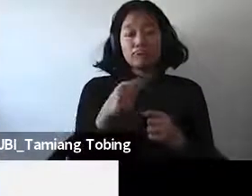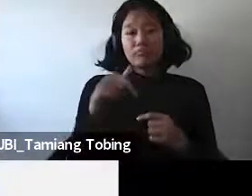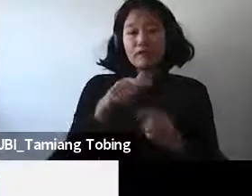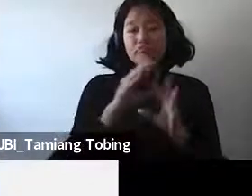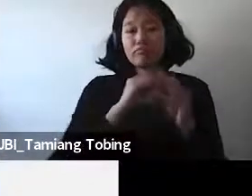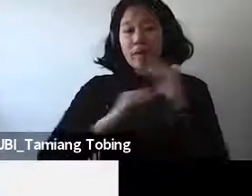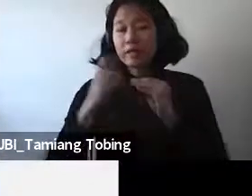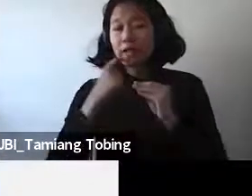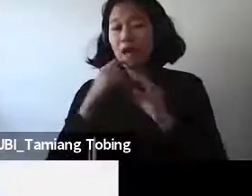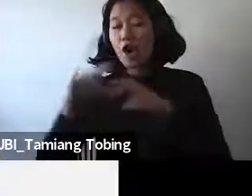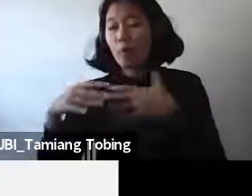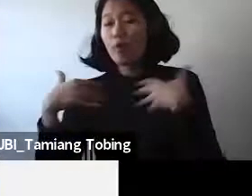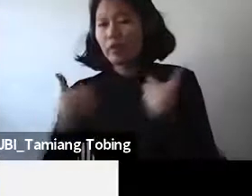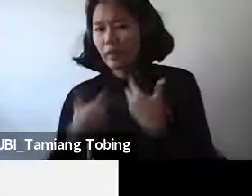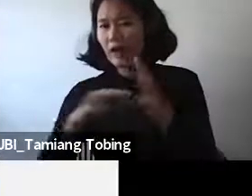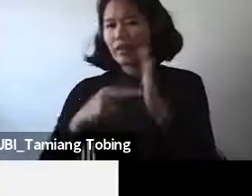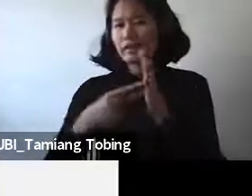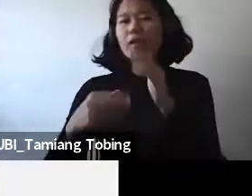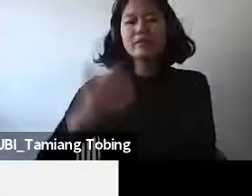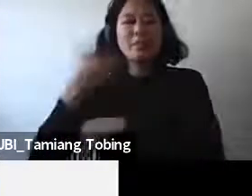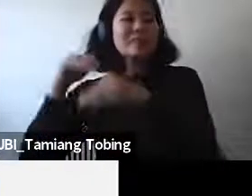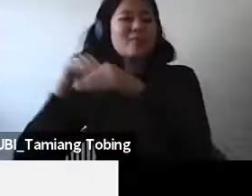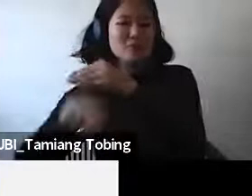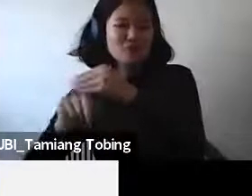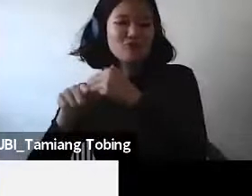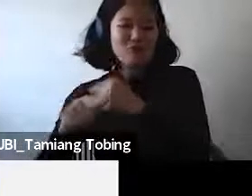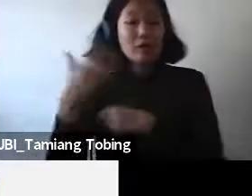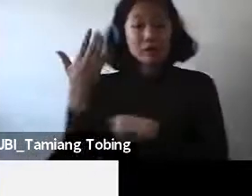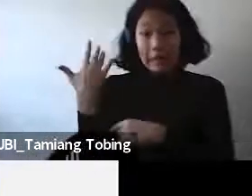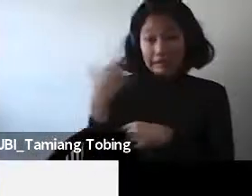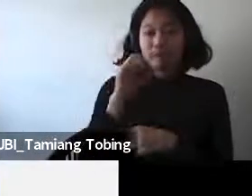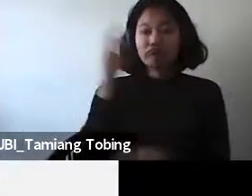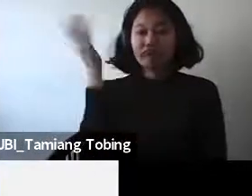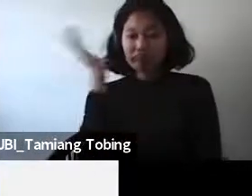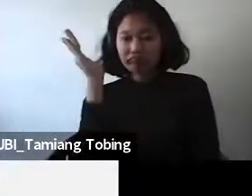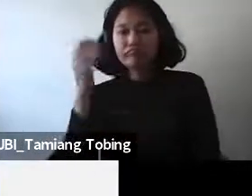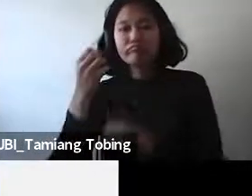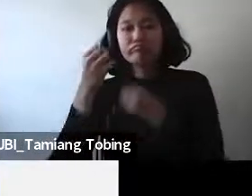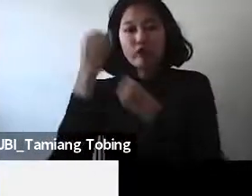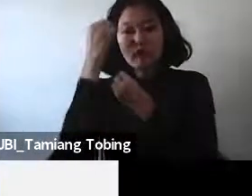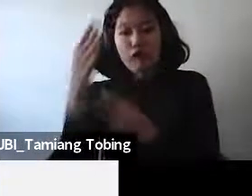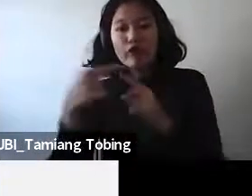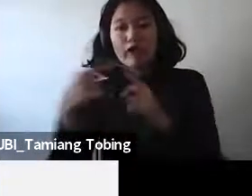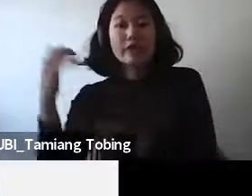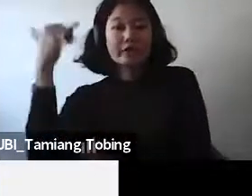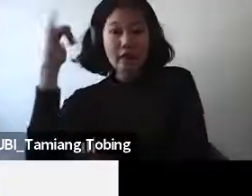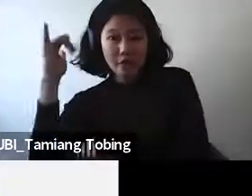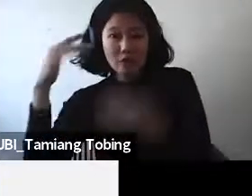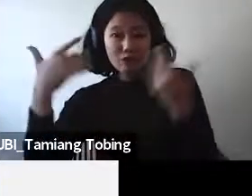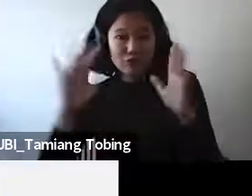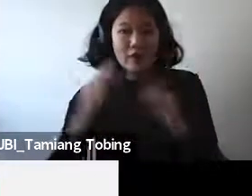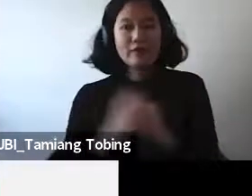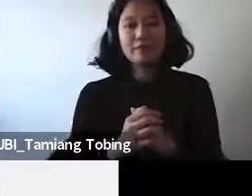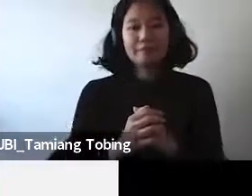termasuk penyandang disabilitas, kemudian tadi kita sudah dengar informasi dari Daerah Istimewa Yogyakarta, dan